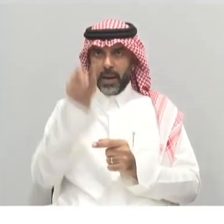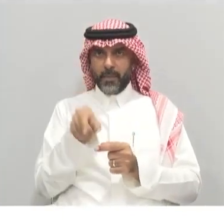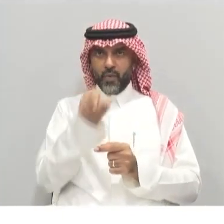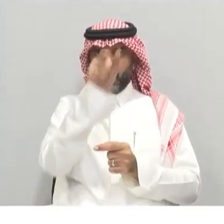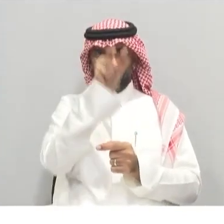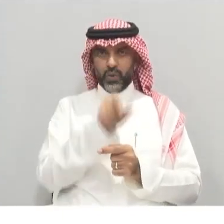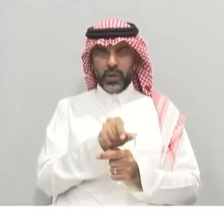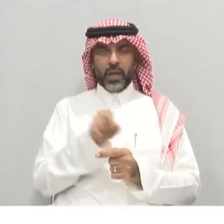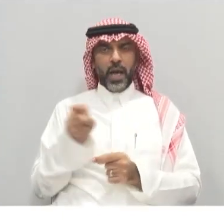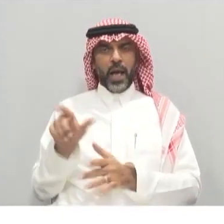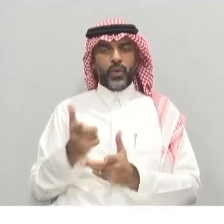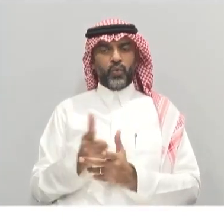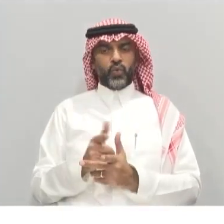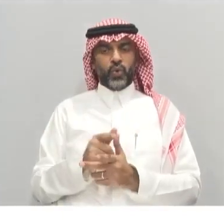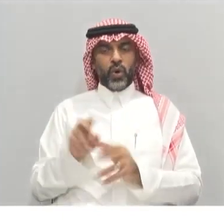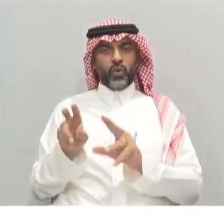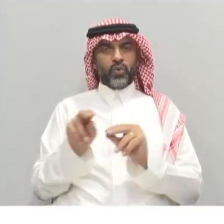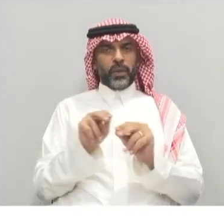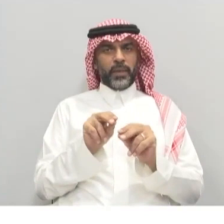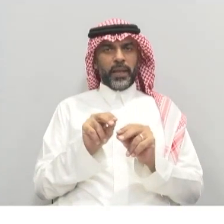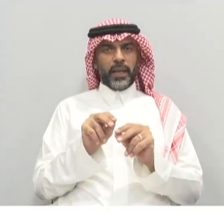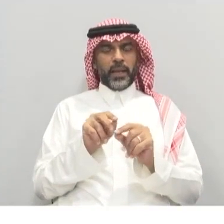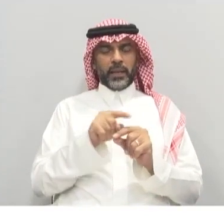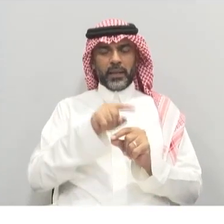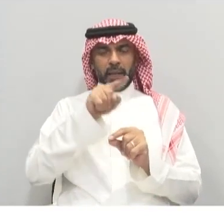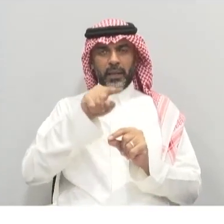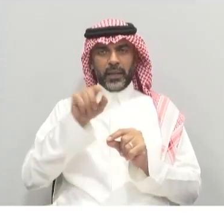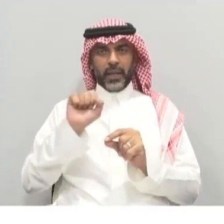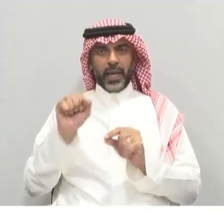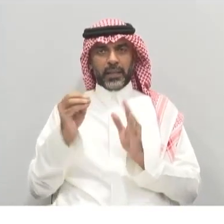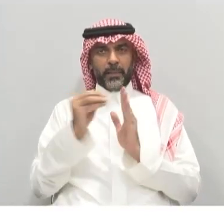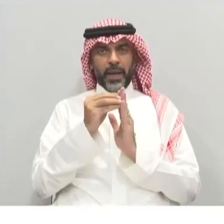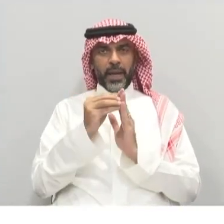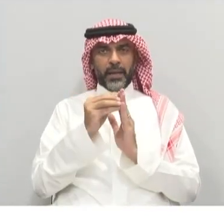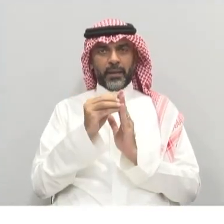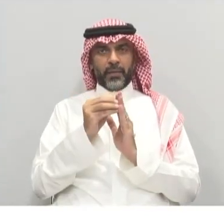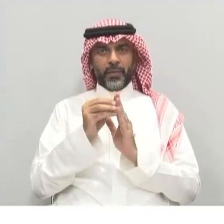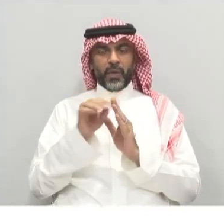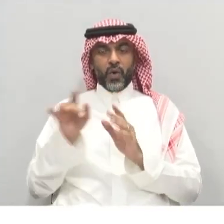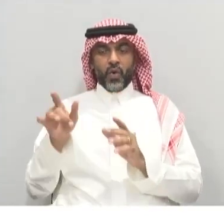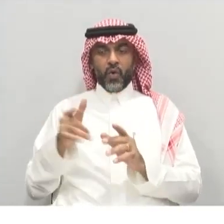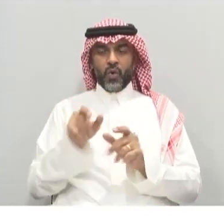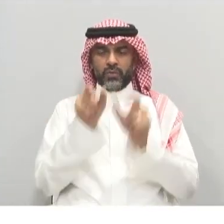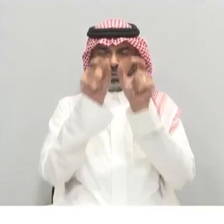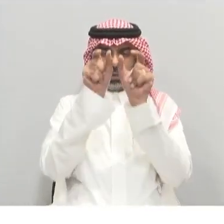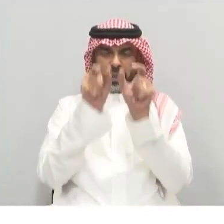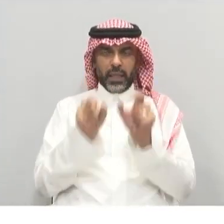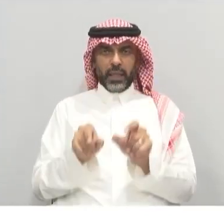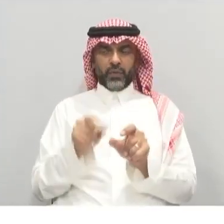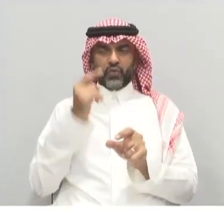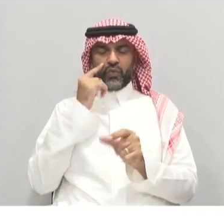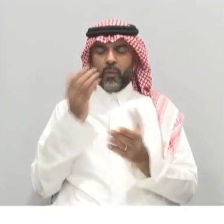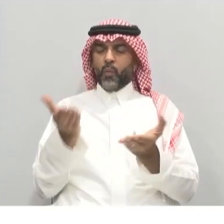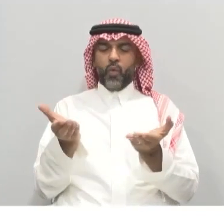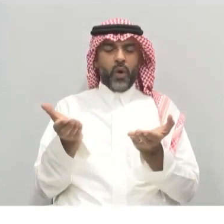العمودي هو تمثيل تخطيطي للبيانات يستخدم اشرطه عموديه لاظهار المقارنات